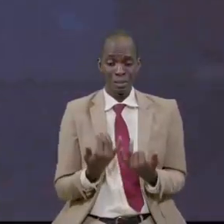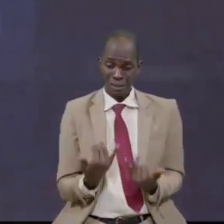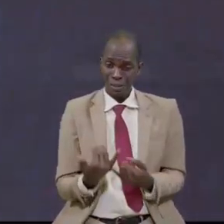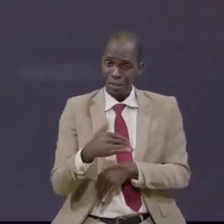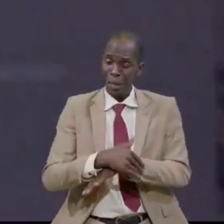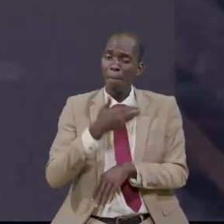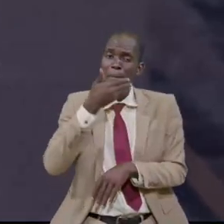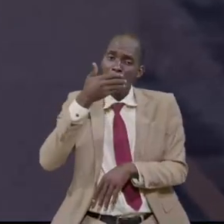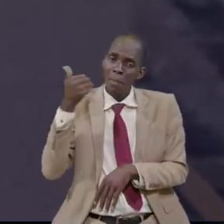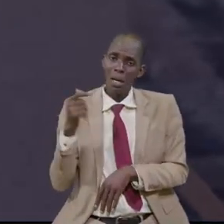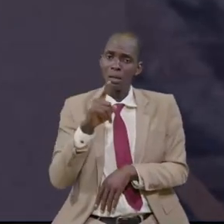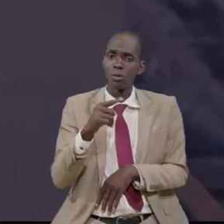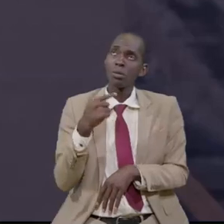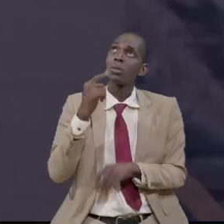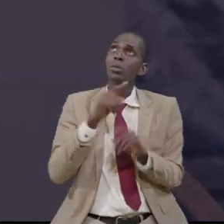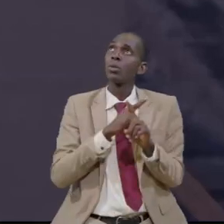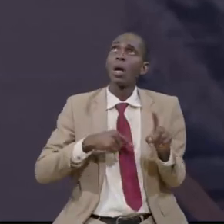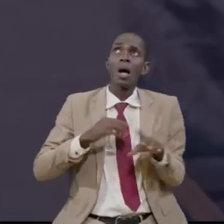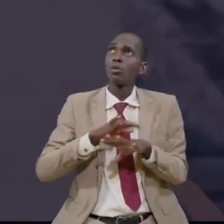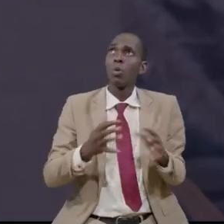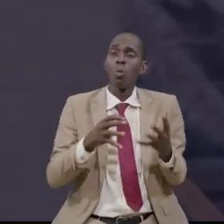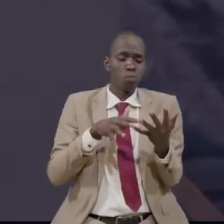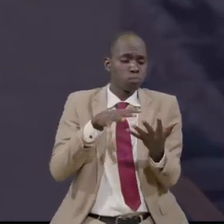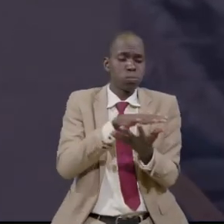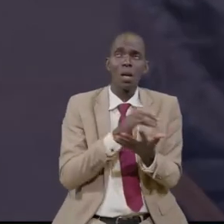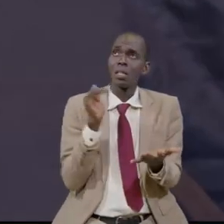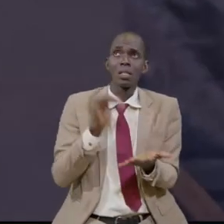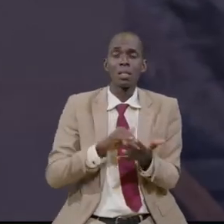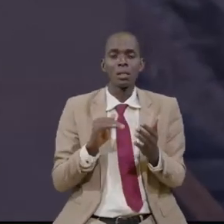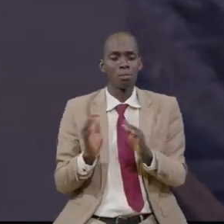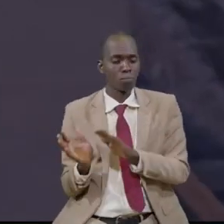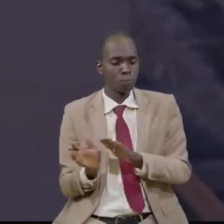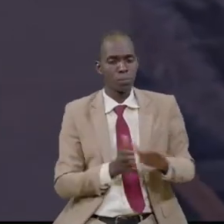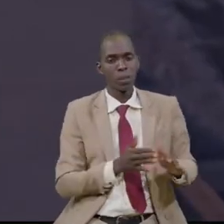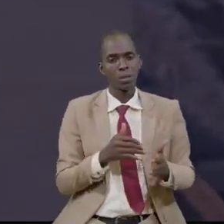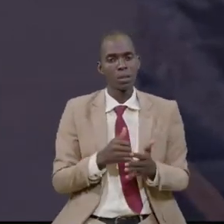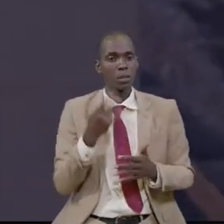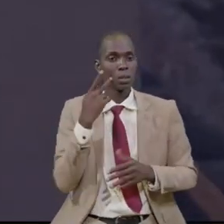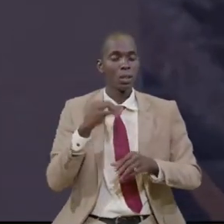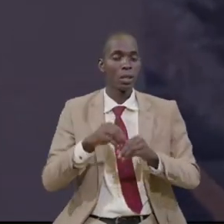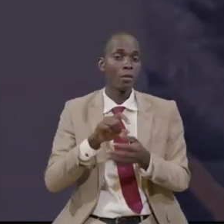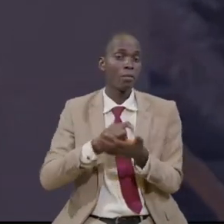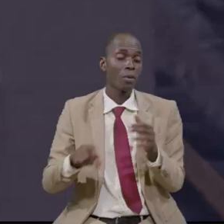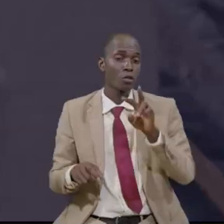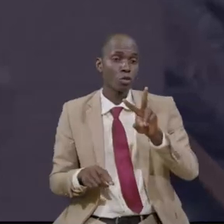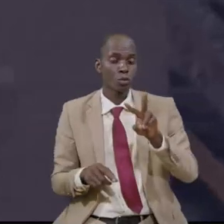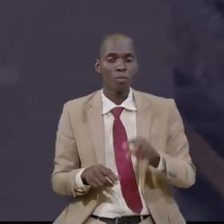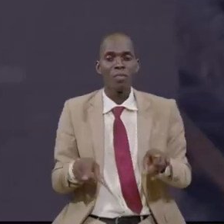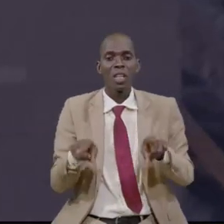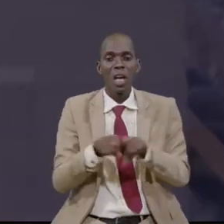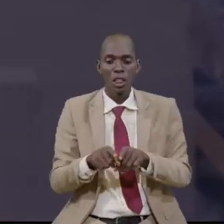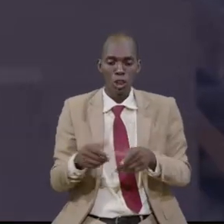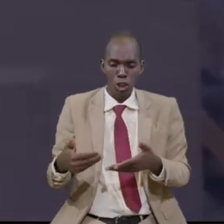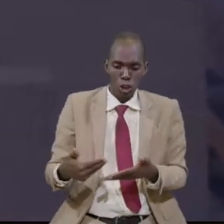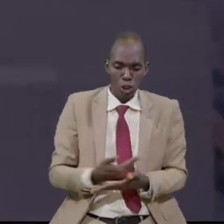je n'en ai plus besoin. Je les mets de côté. Verset 2. Désirez